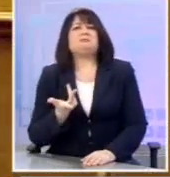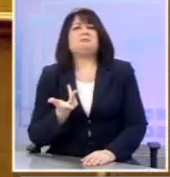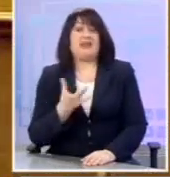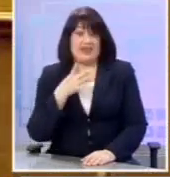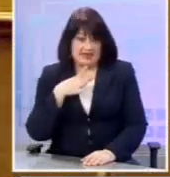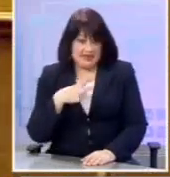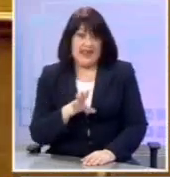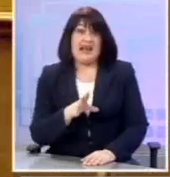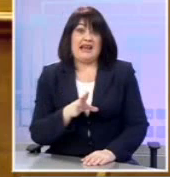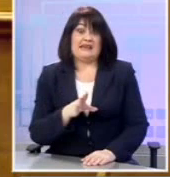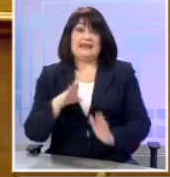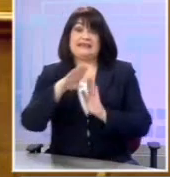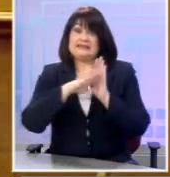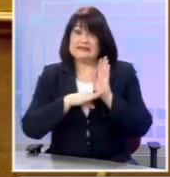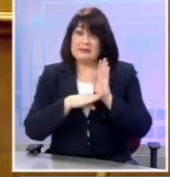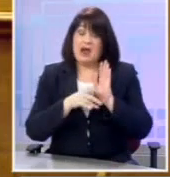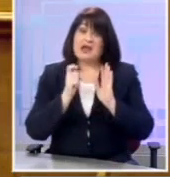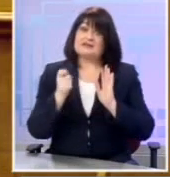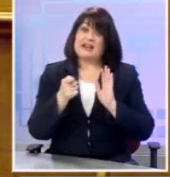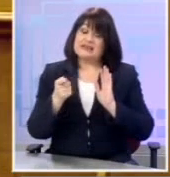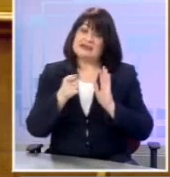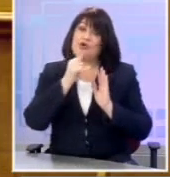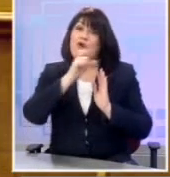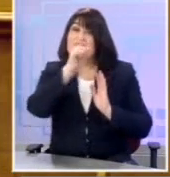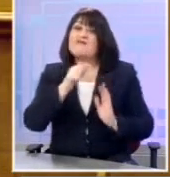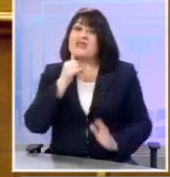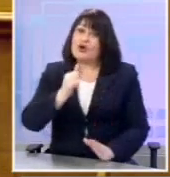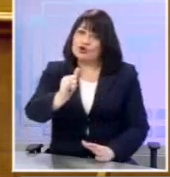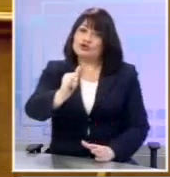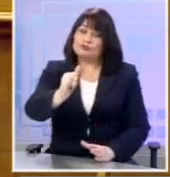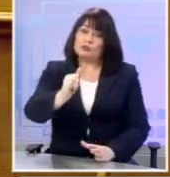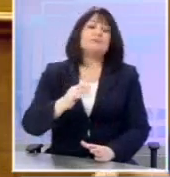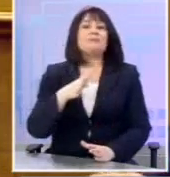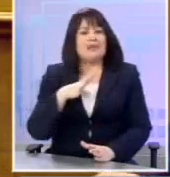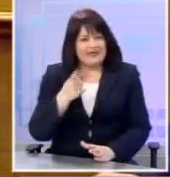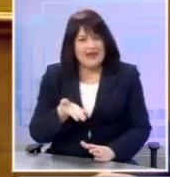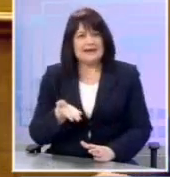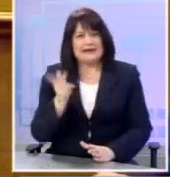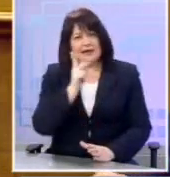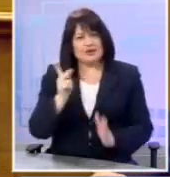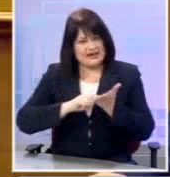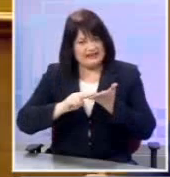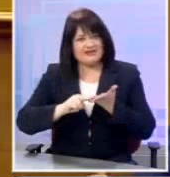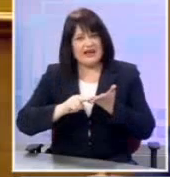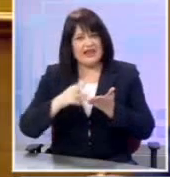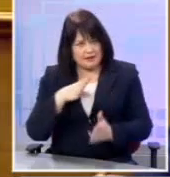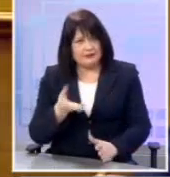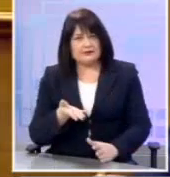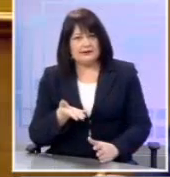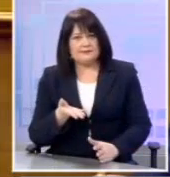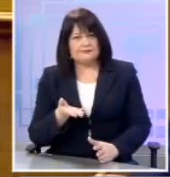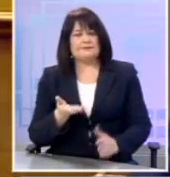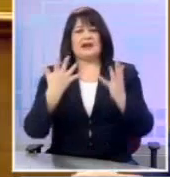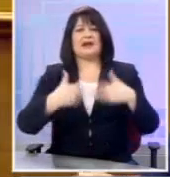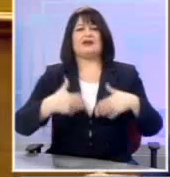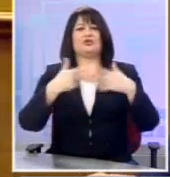Θέλετε ένα σύστημα βιώσιμο, ένα βιώσιμο σύστημα κοινωνικής ασφάλισης, που να λειτουργεί